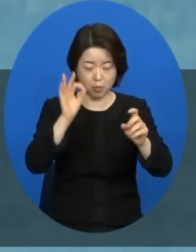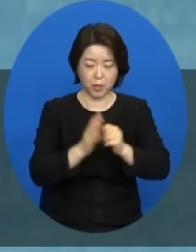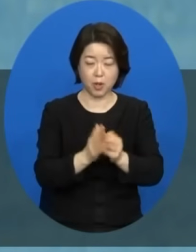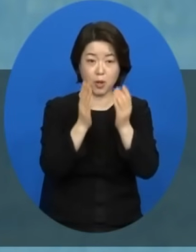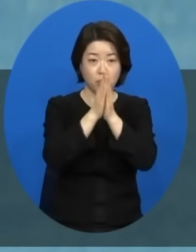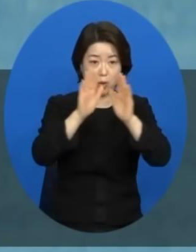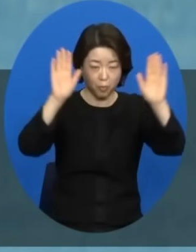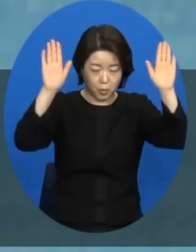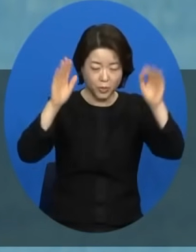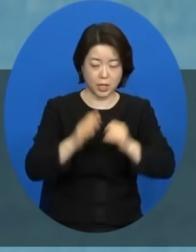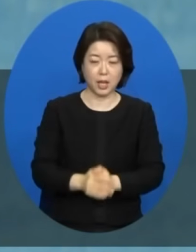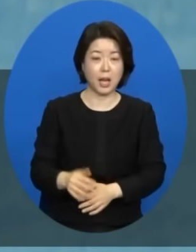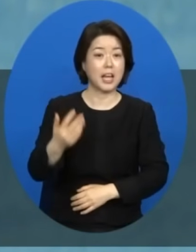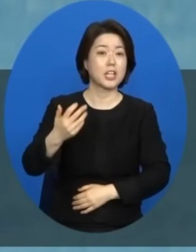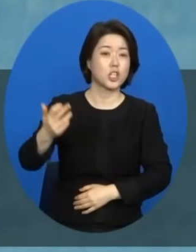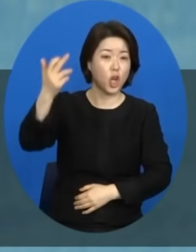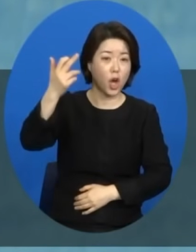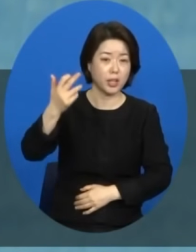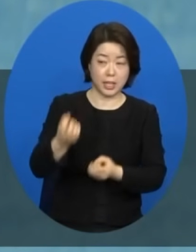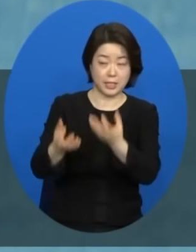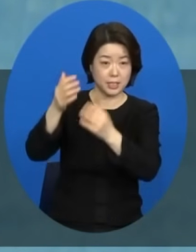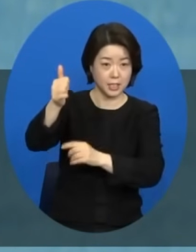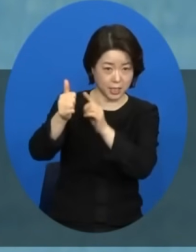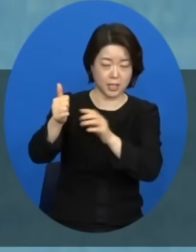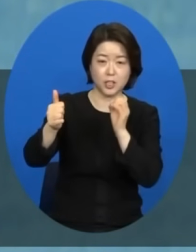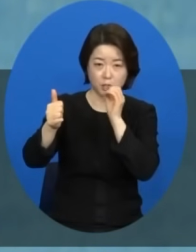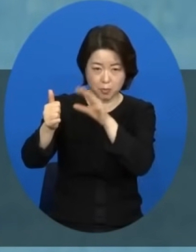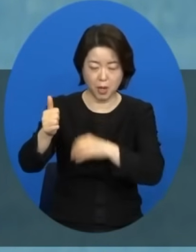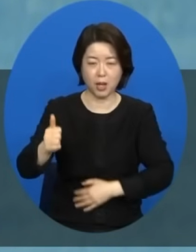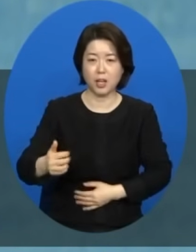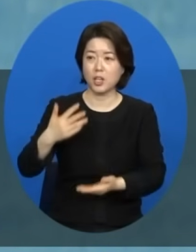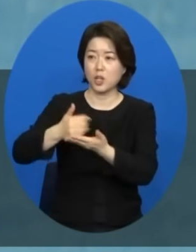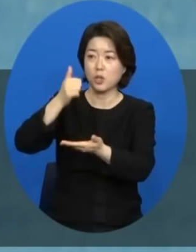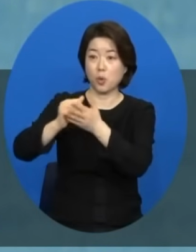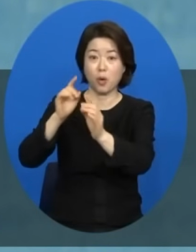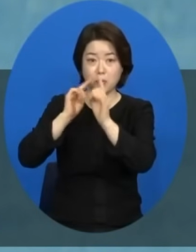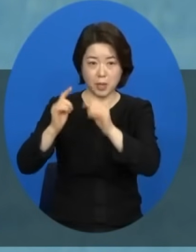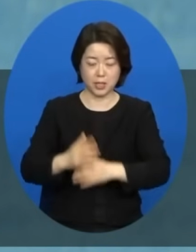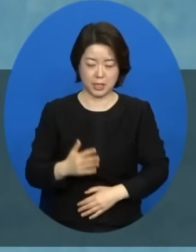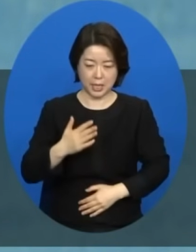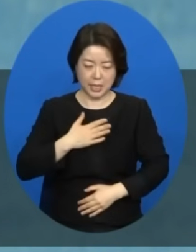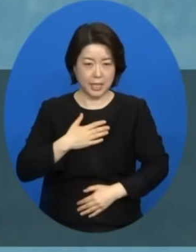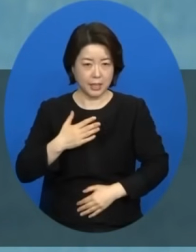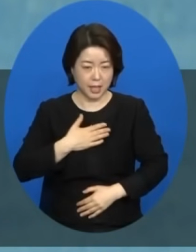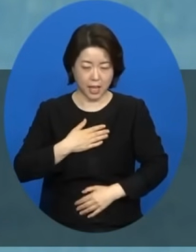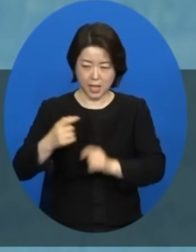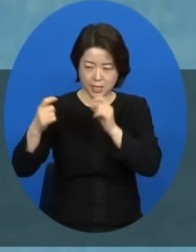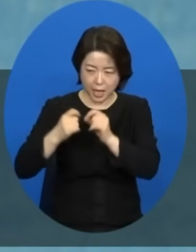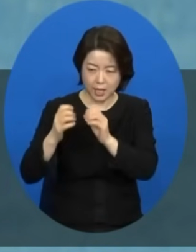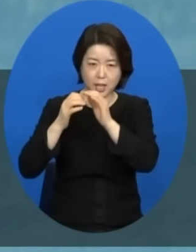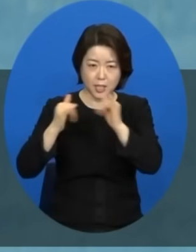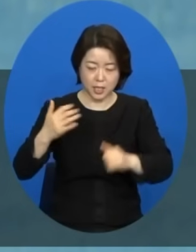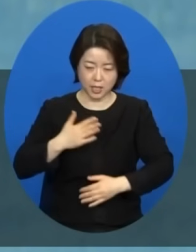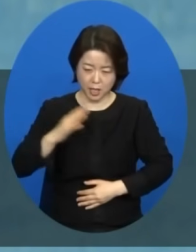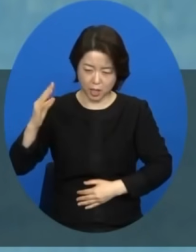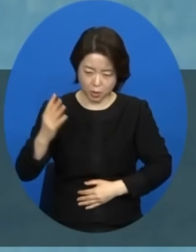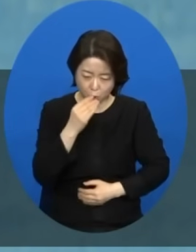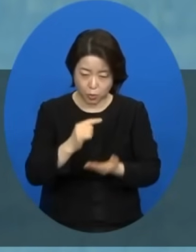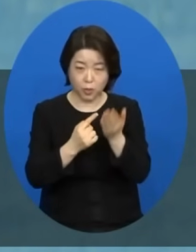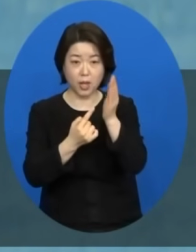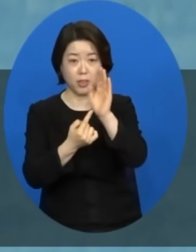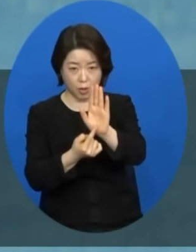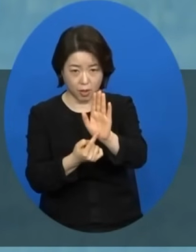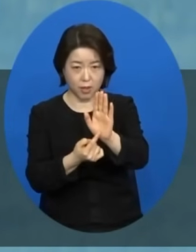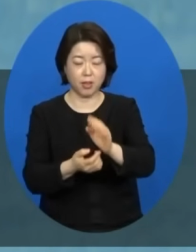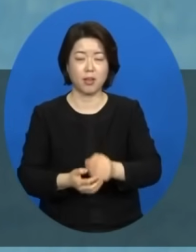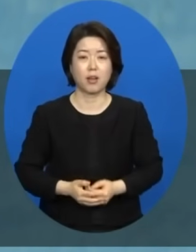제사장이죠, 이게 이르되 이는 여호와의 말씀이르기를 나는 나를 가까이 한 자 중에서 내 거룩함을